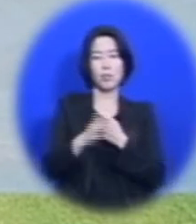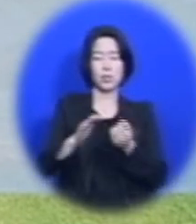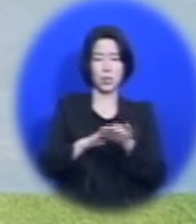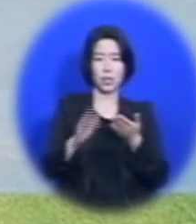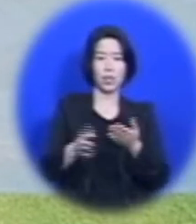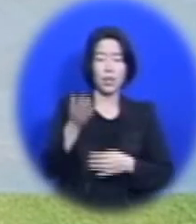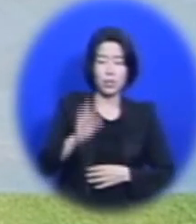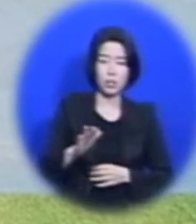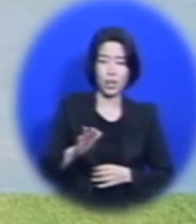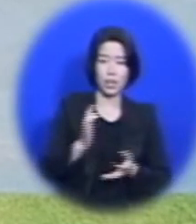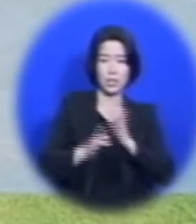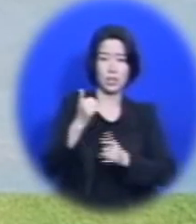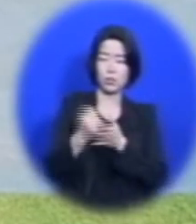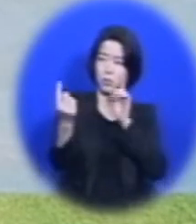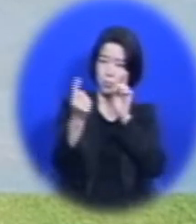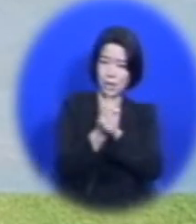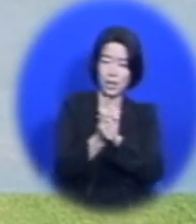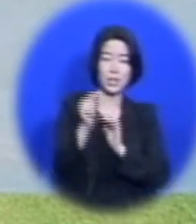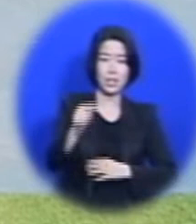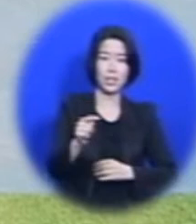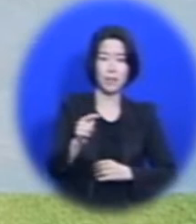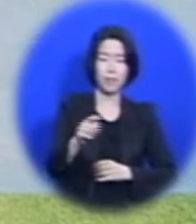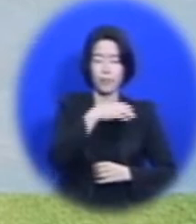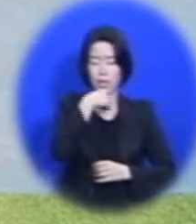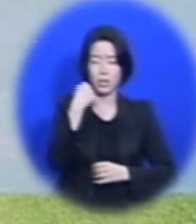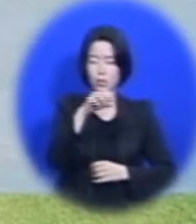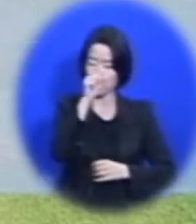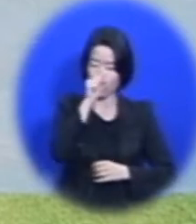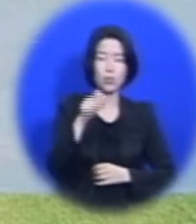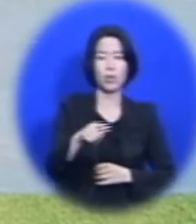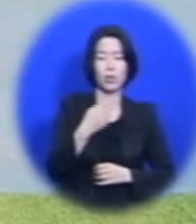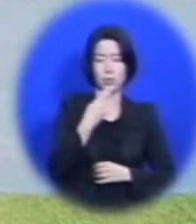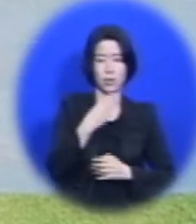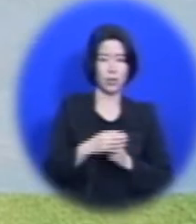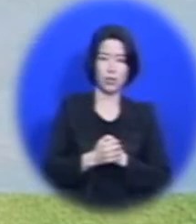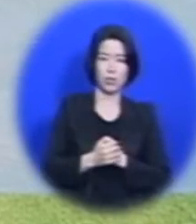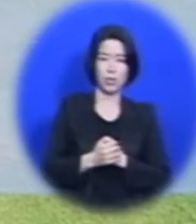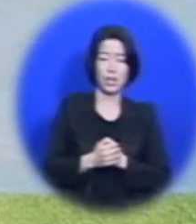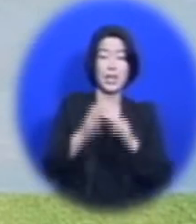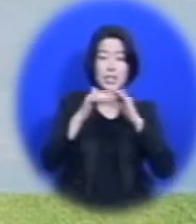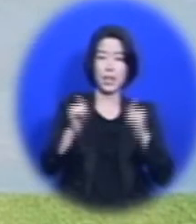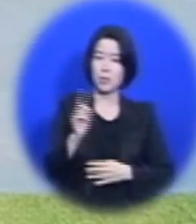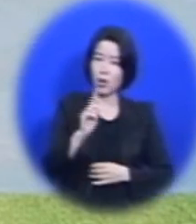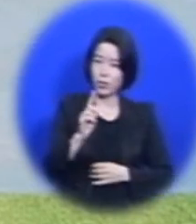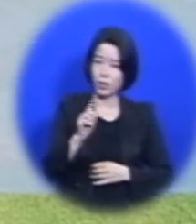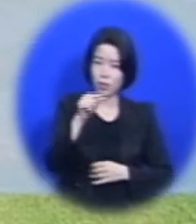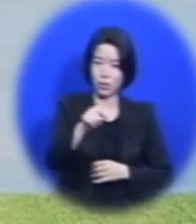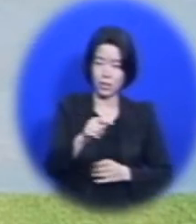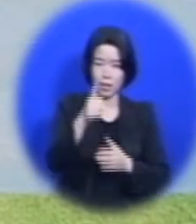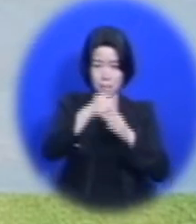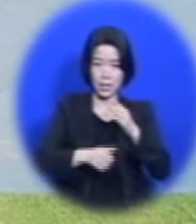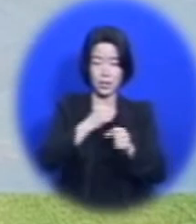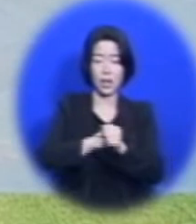그러나 예수님을 만나는 이 맛처럼 좋은 건 없어요. 사람이 어떤 것에 빠졌다